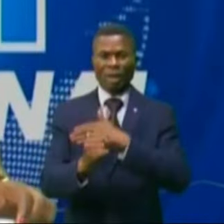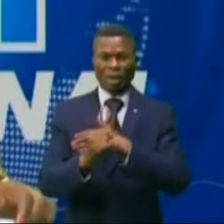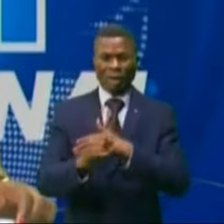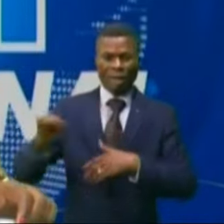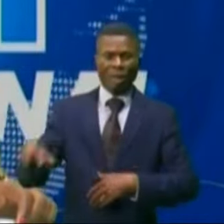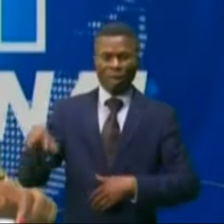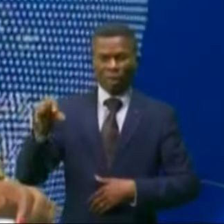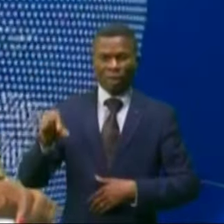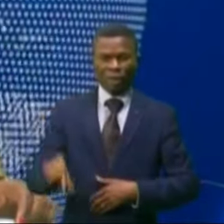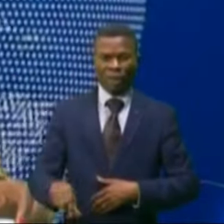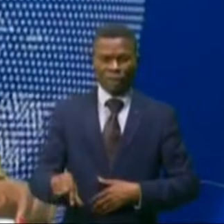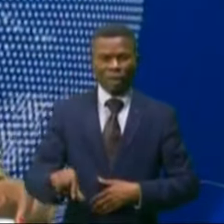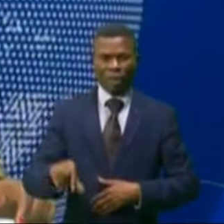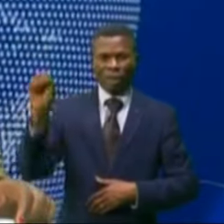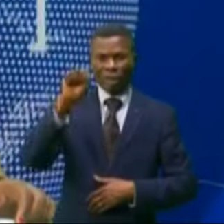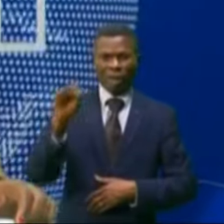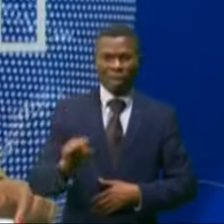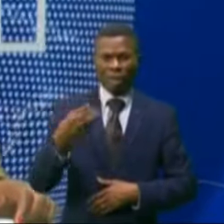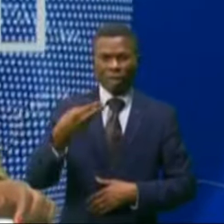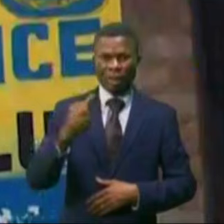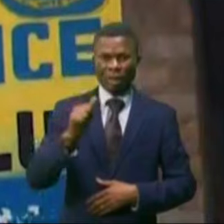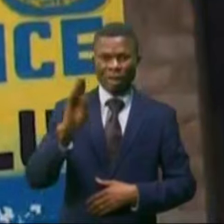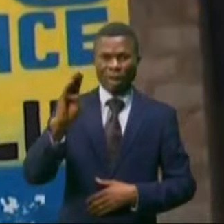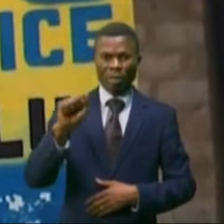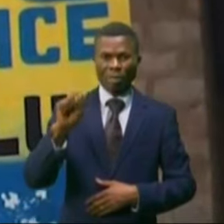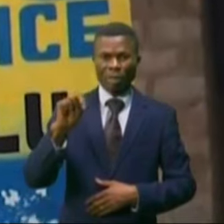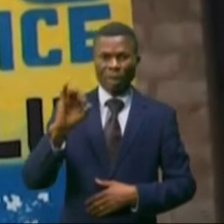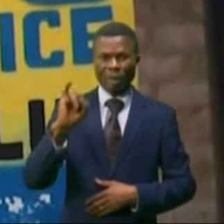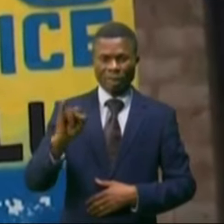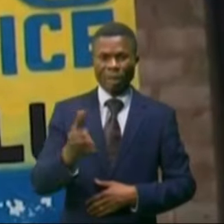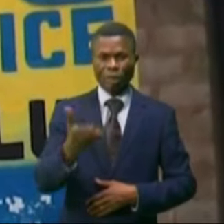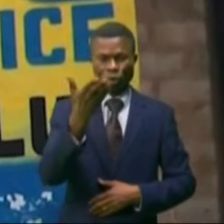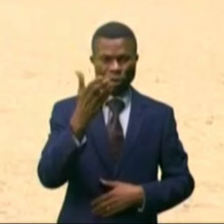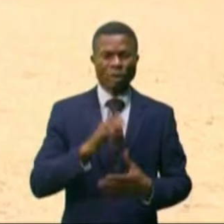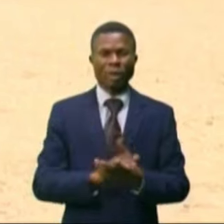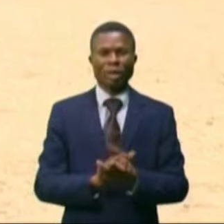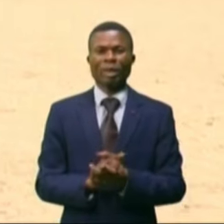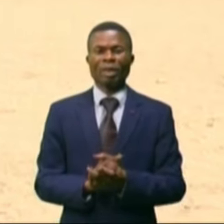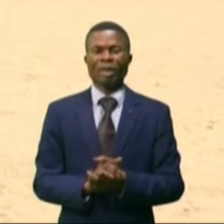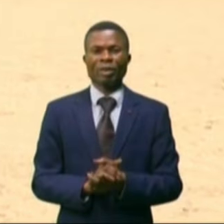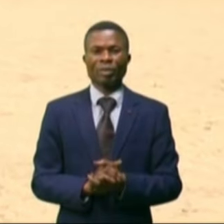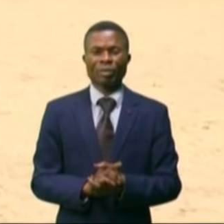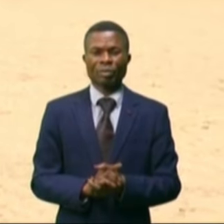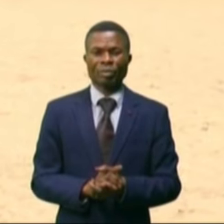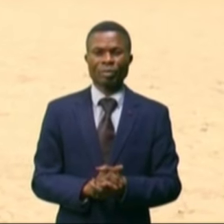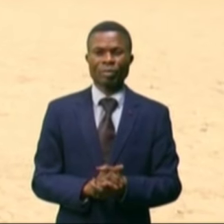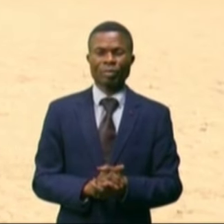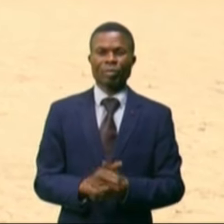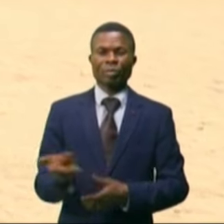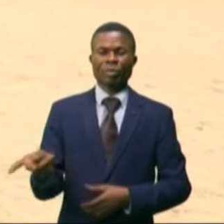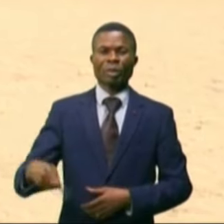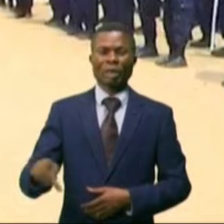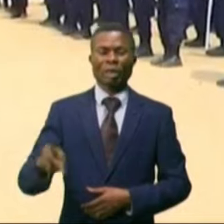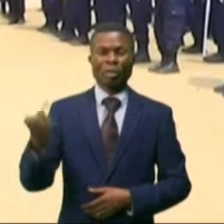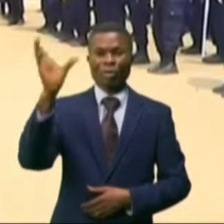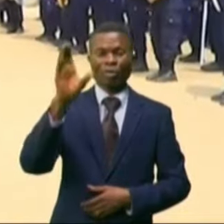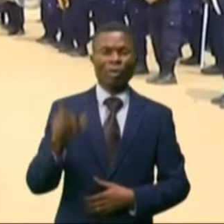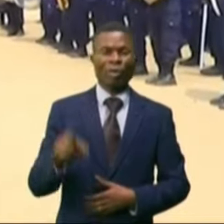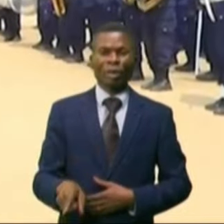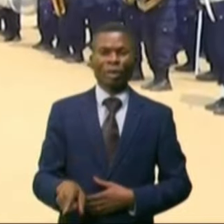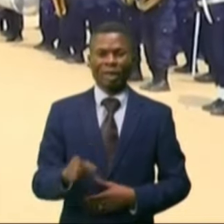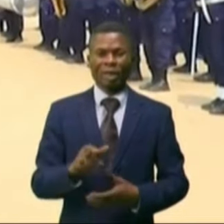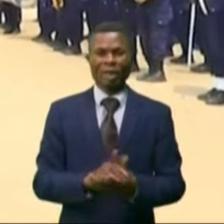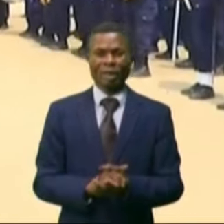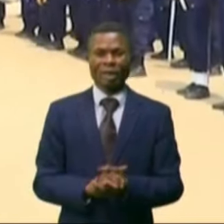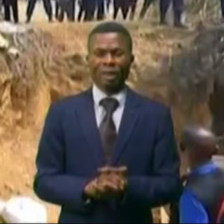Jacquemain Chabanis. Un reportage de Bobo Mokondi. C'est à l'école de police de Kasangulu dans la province du Congo central qu'a eu lieu